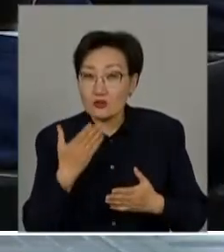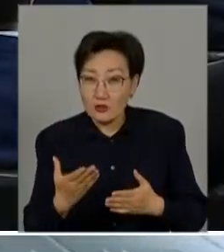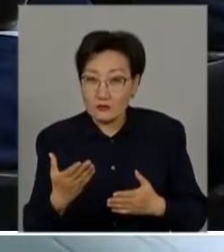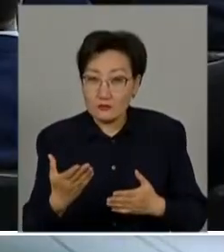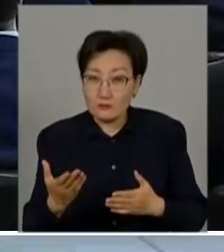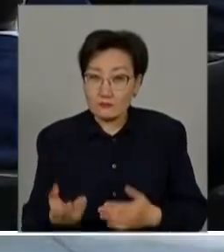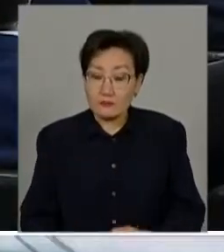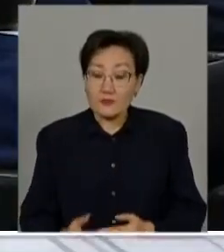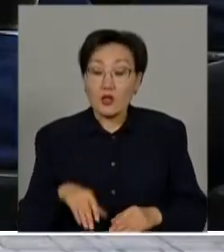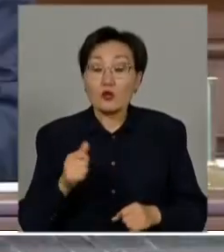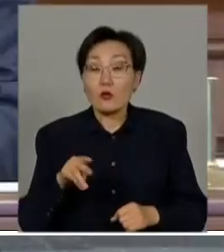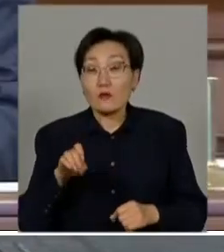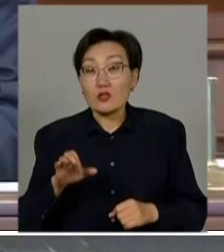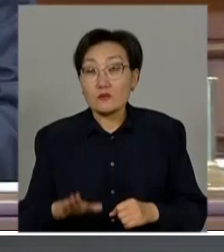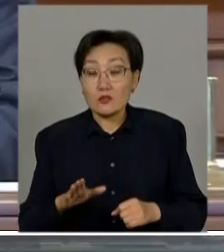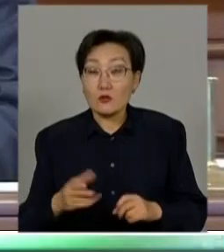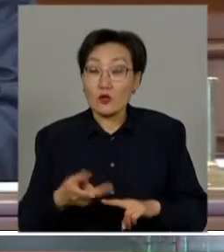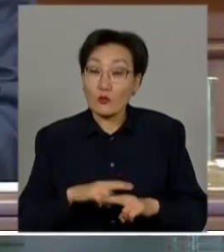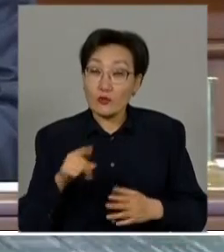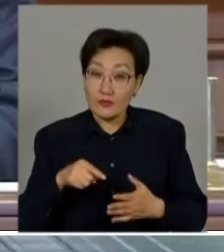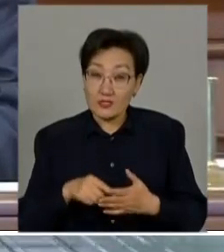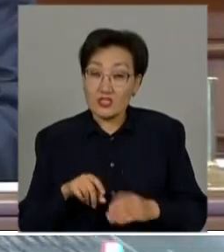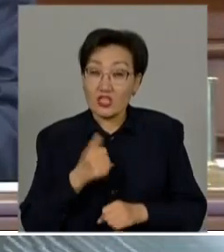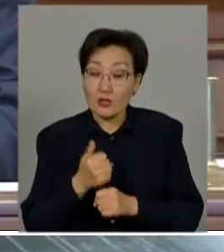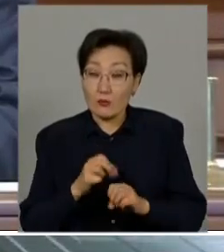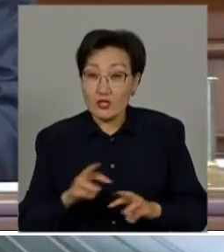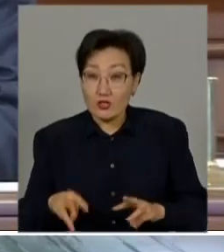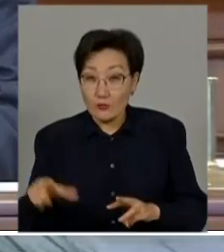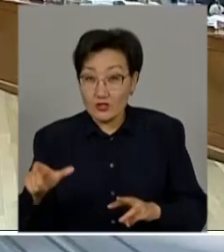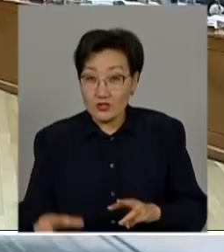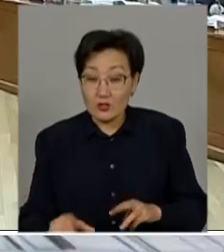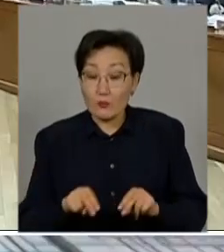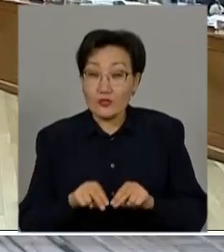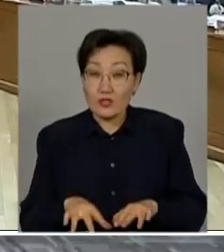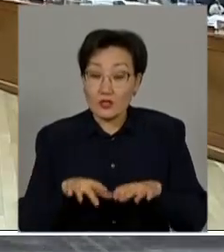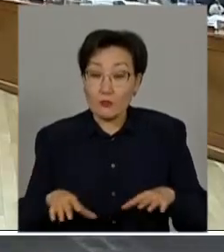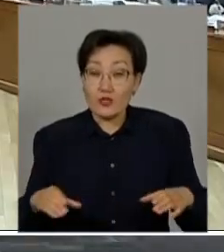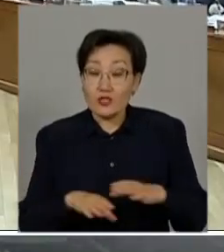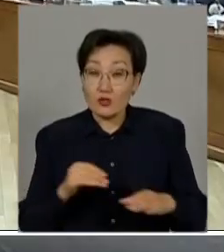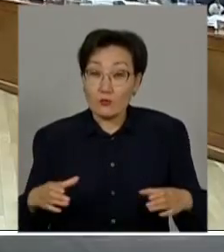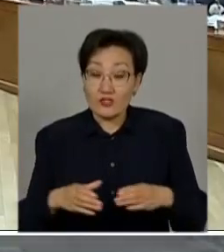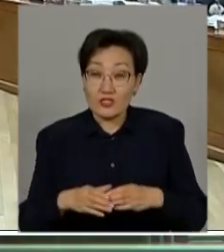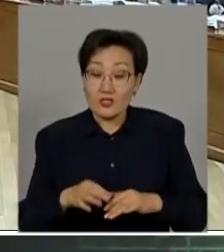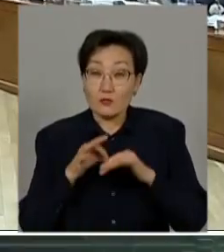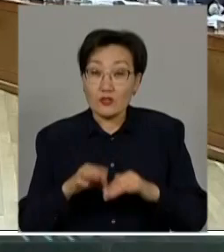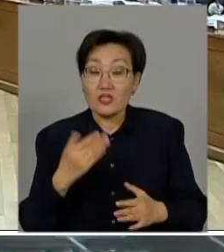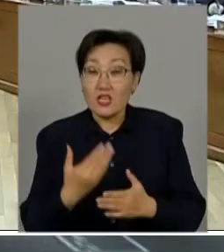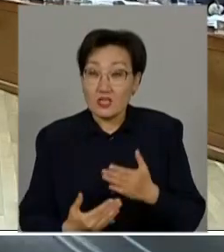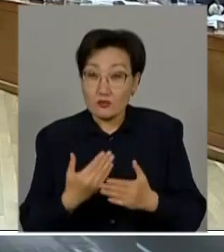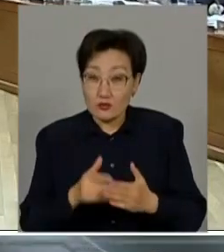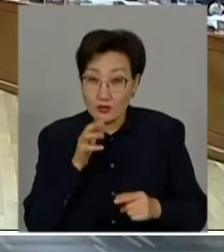қойып қалды. Қасым-Жомарт Тоқаев бұл мәселені премьер-министрмен және парламент депутаттарымен өткізетін консультациялар